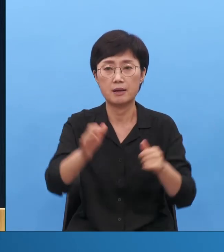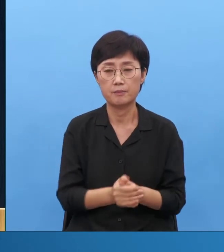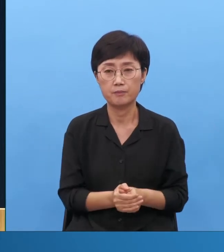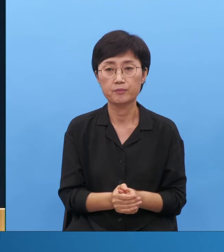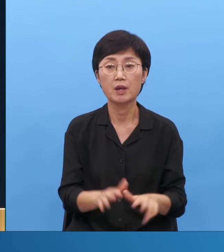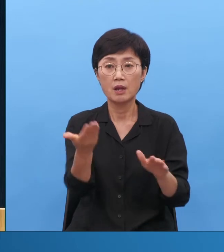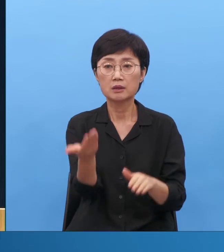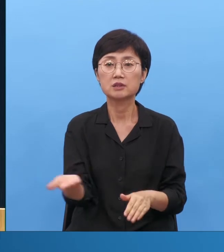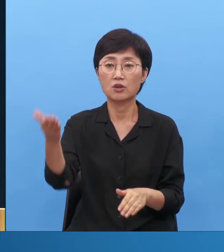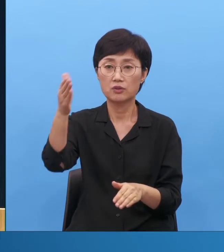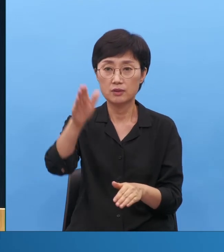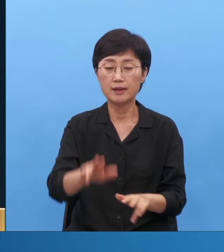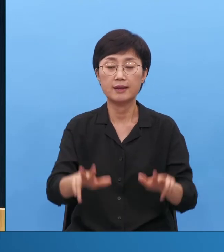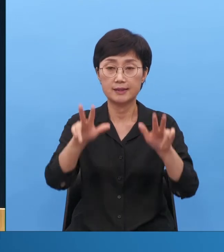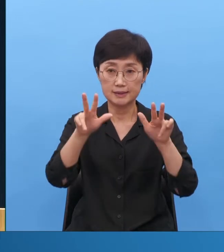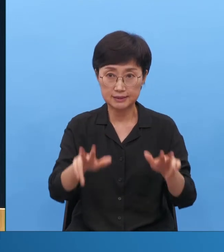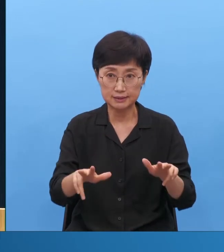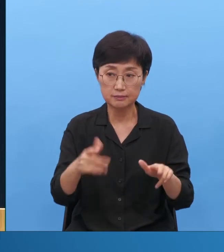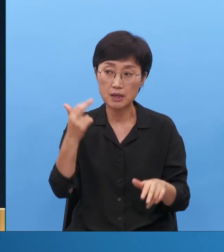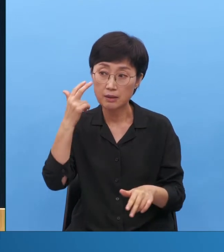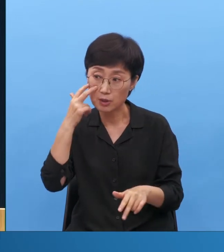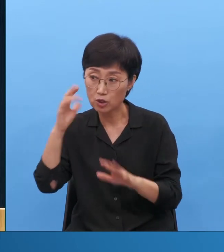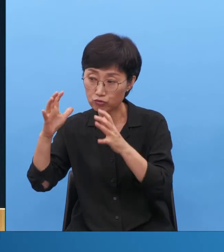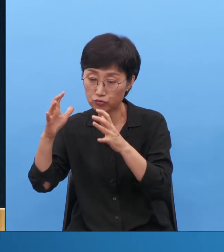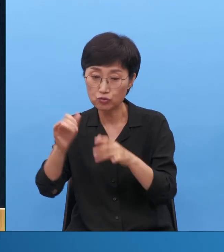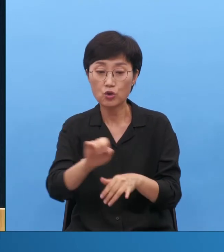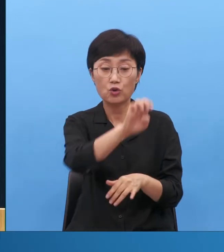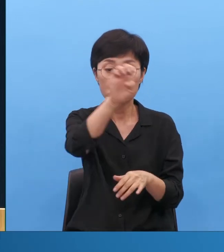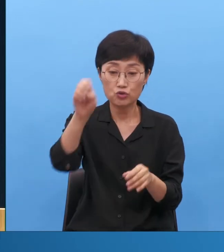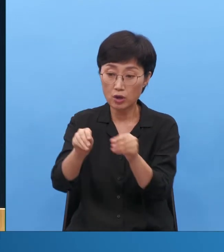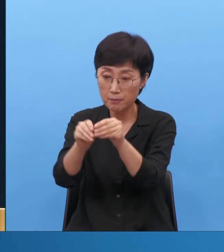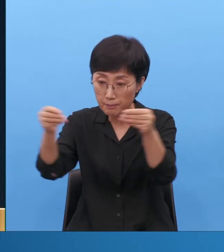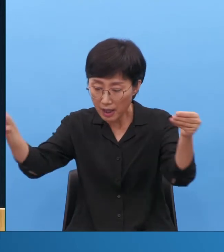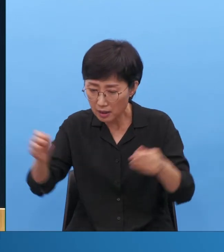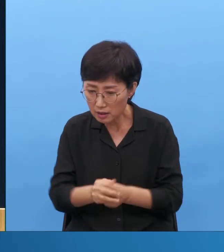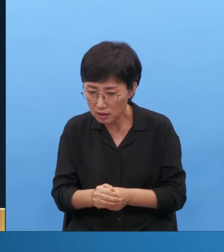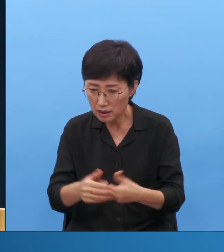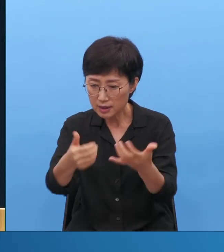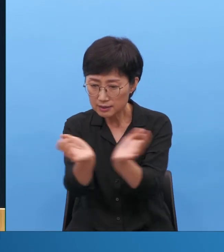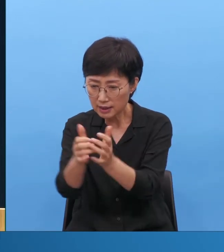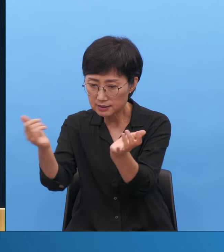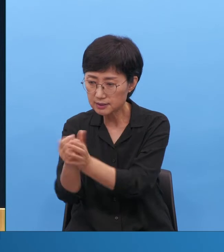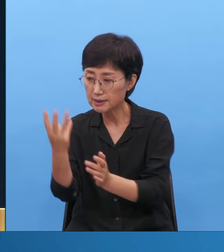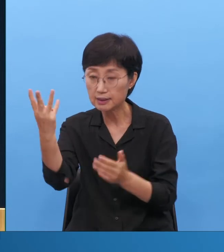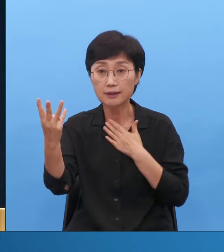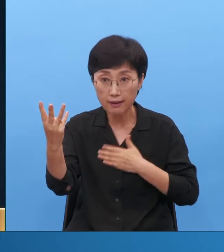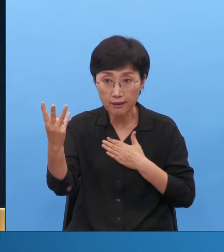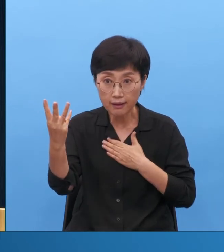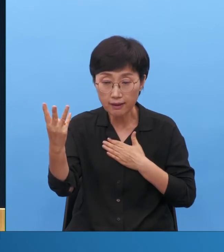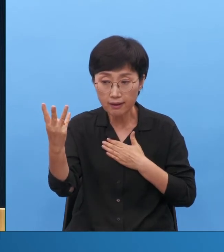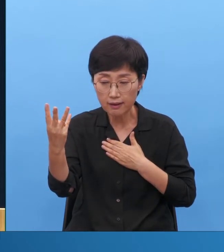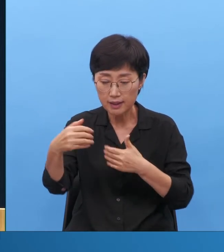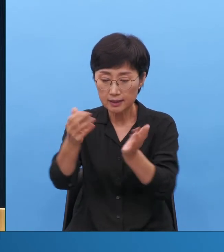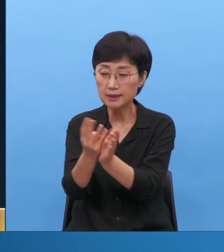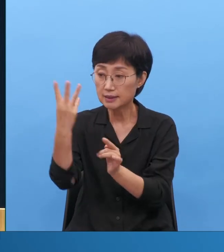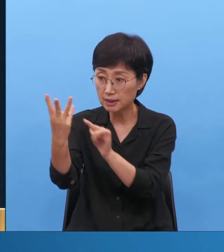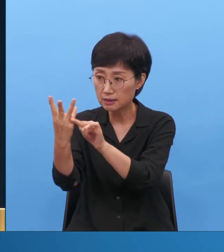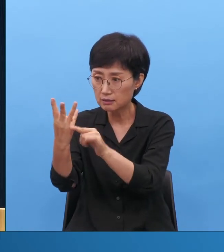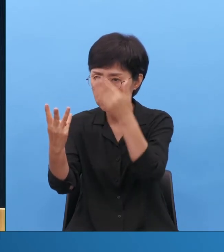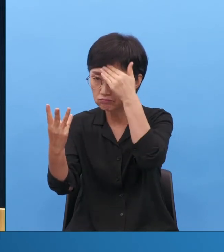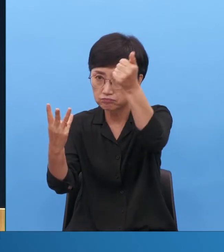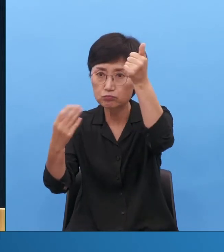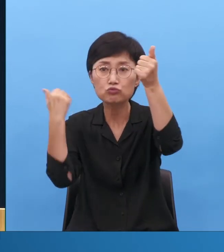유럽에 3단체 흑암 세력이죠. 이 주역이 유대인입니다. Right now, we see that the Jewish 지금. people, many of these Jewish